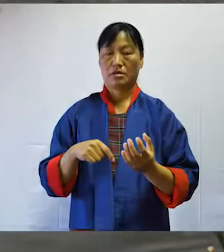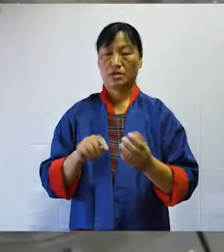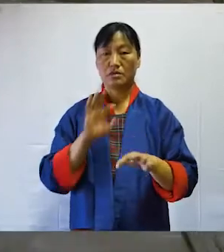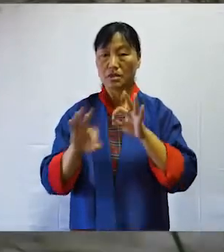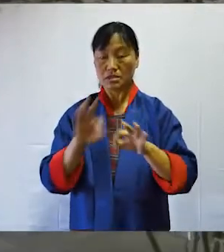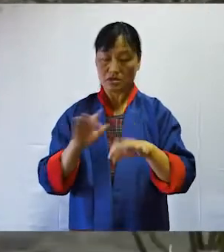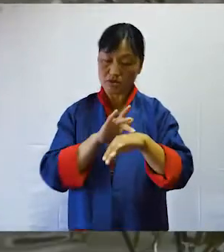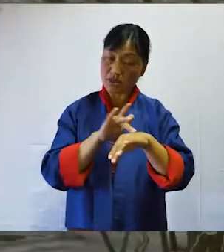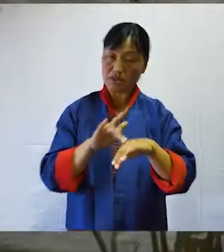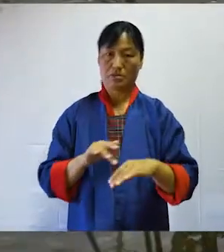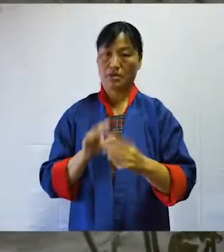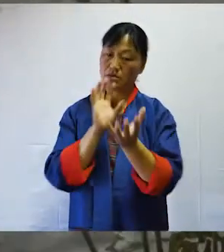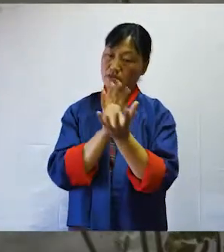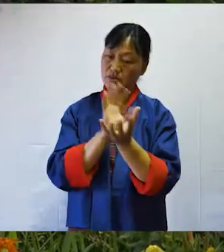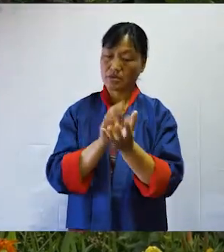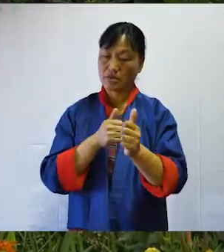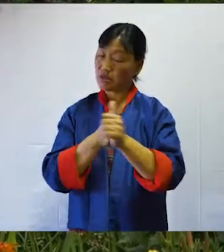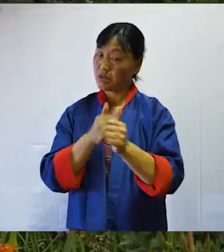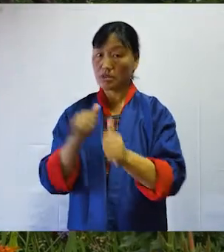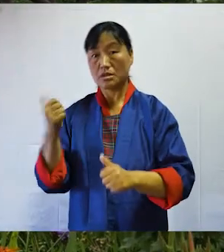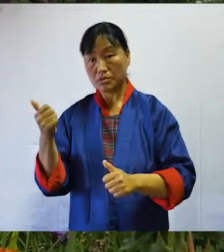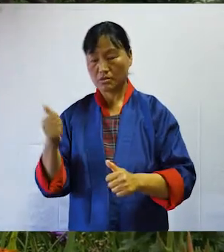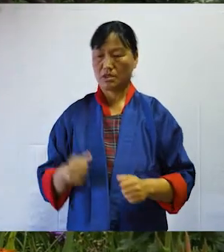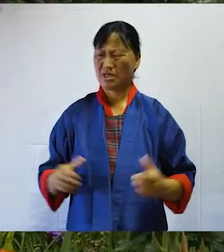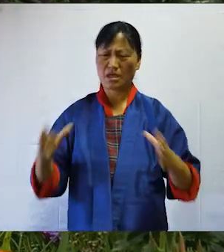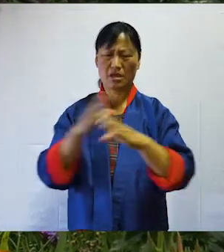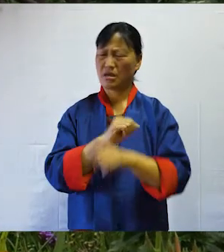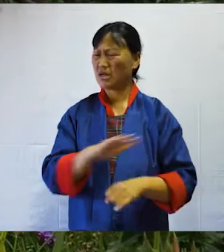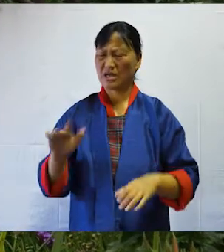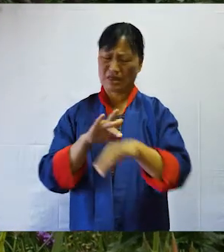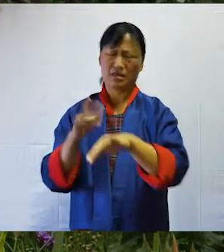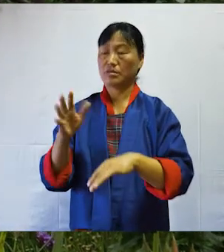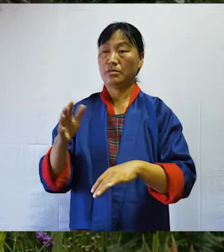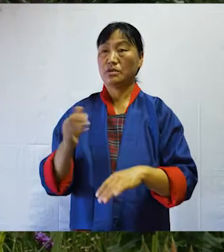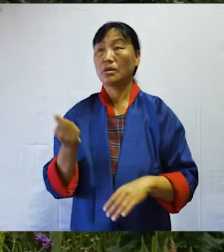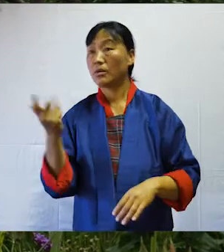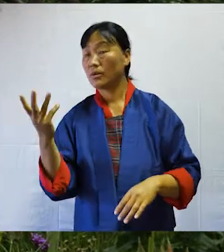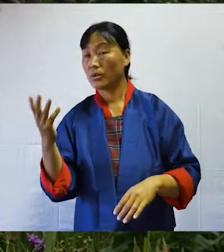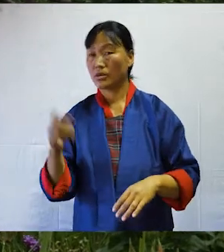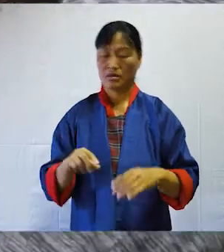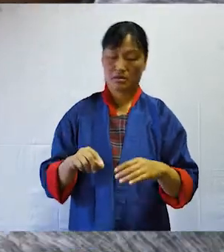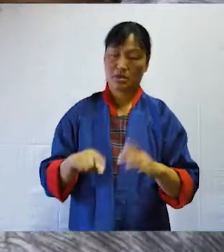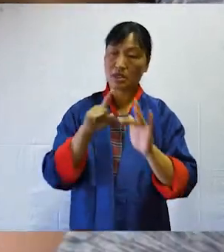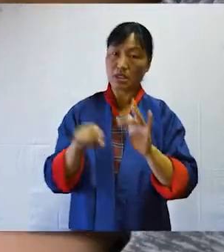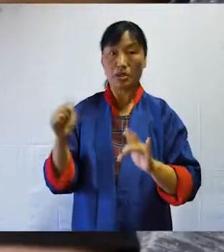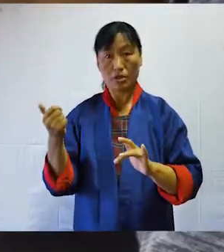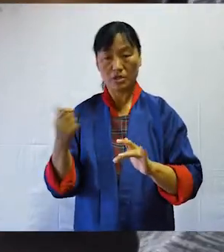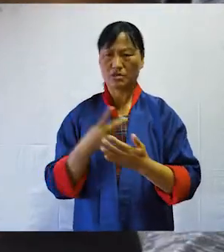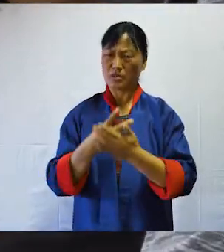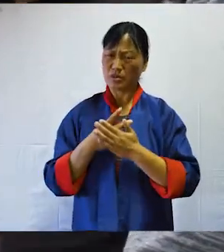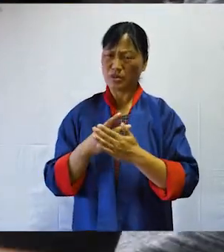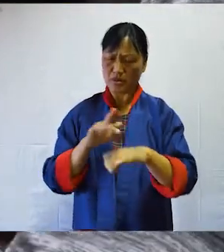राम फम्सुम चाहिँ मे भएपछि तर झुङ्गे खतु लाँदिम चाहिँ चुदियो यो मुला आलु खाएर त गोप्छ मिन्दु होला त्यो कङ्गे लिमे मुला लालु